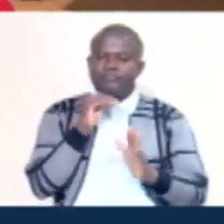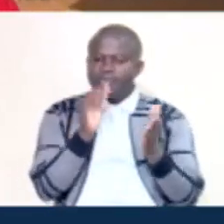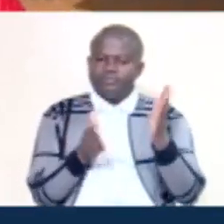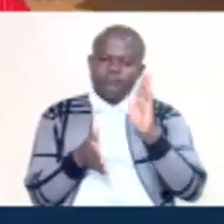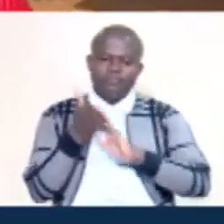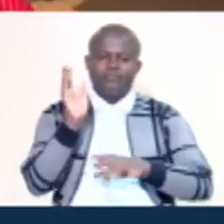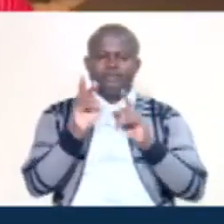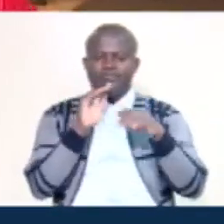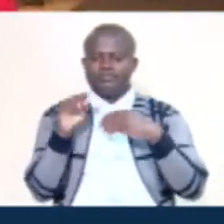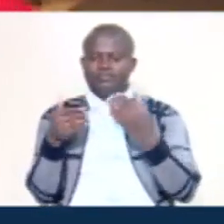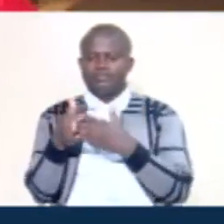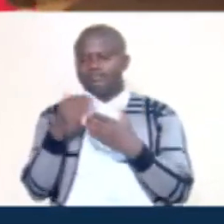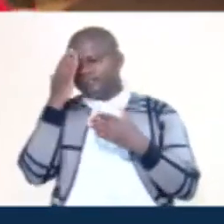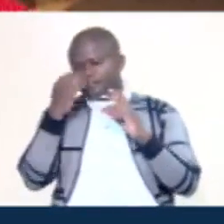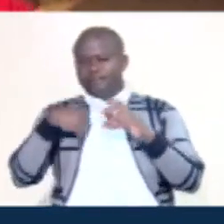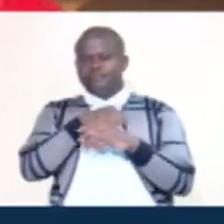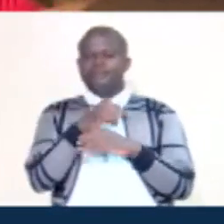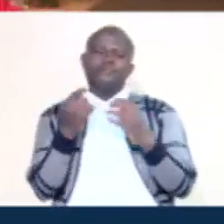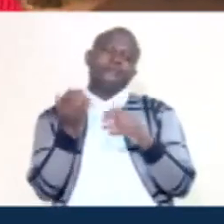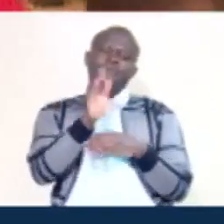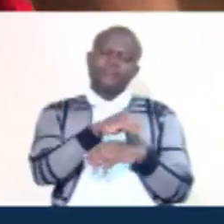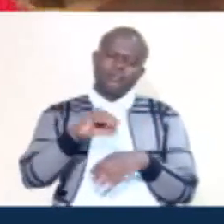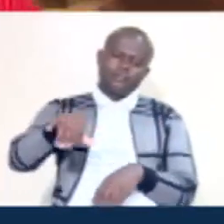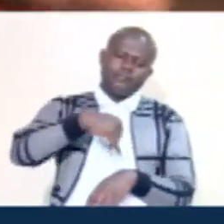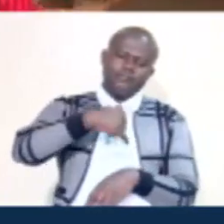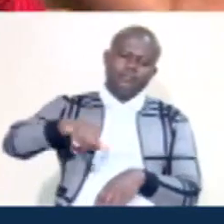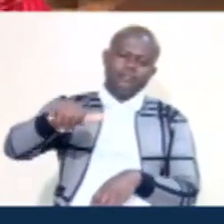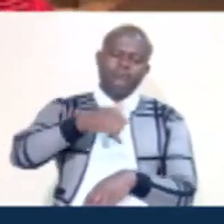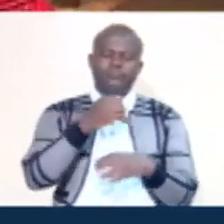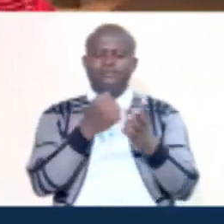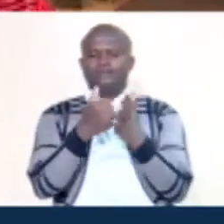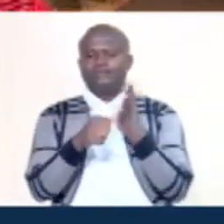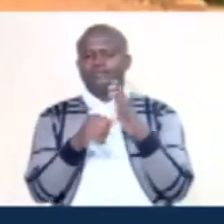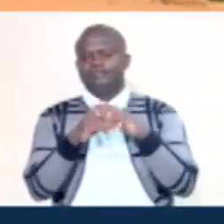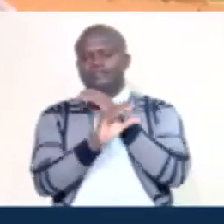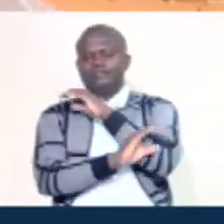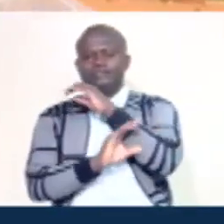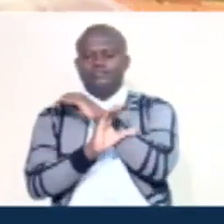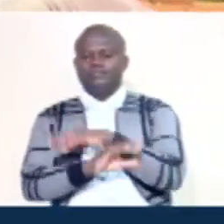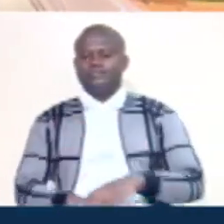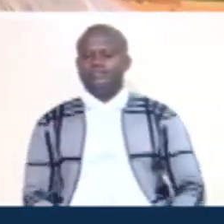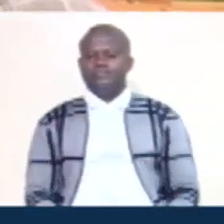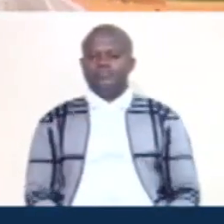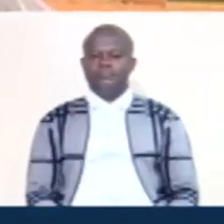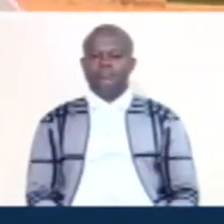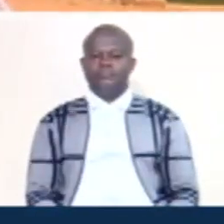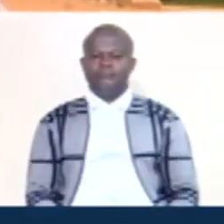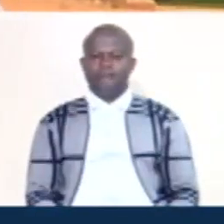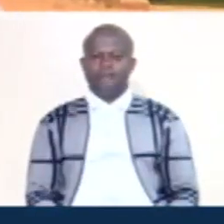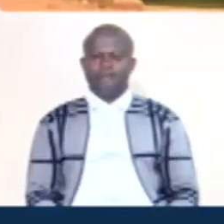zitihutira abaturage kugira ngo genda ugaruke nizo zigiye gutera ibibazo mu gihugu serivisi